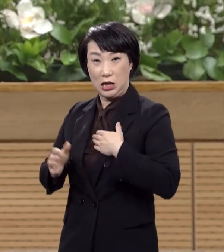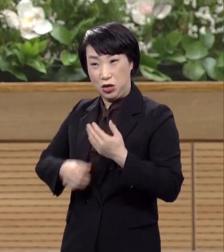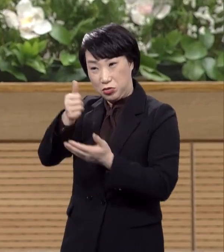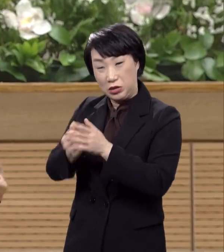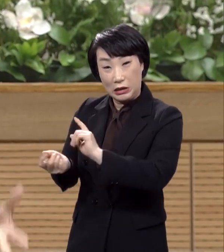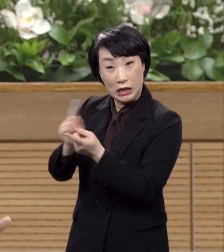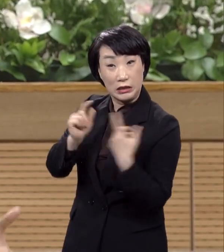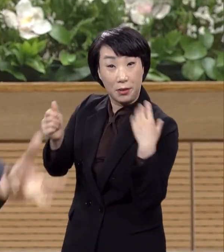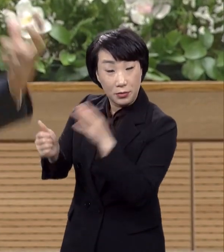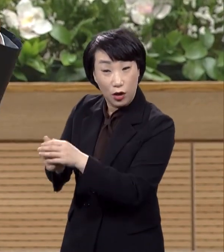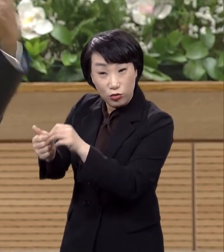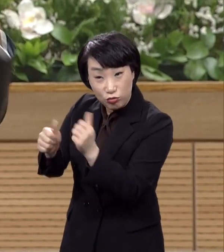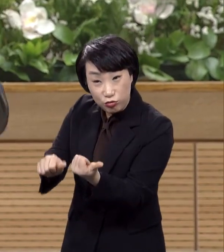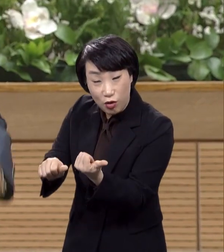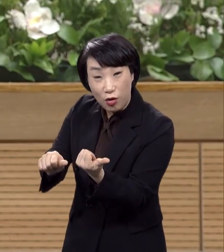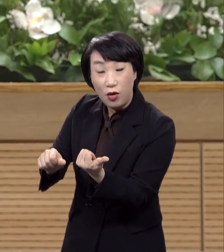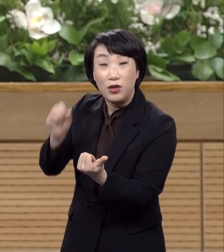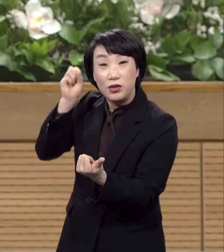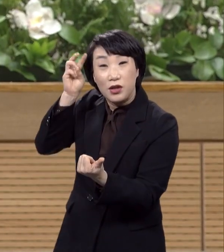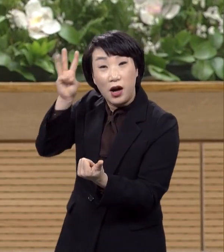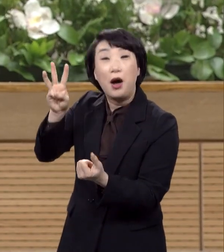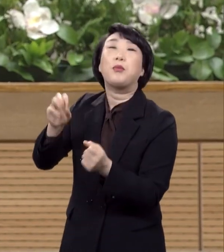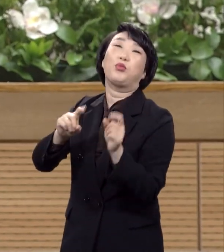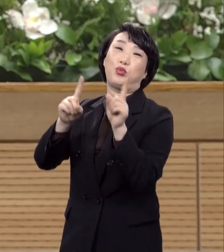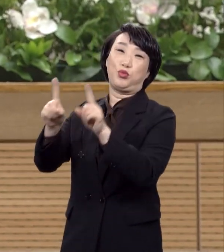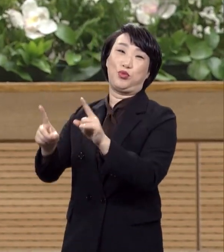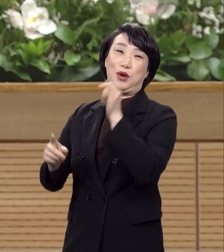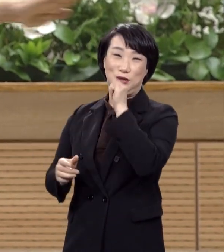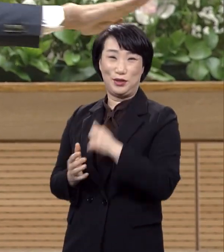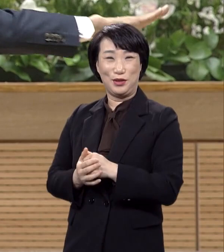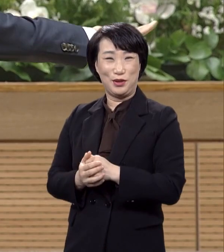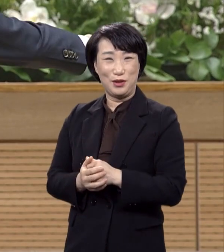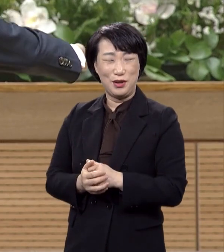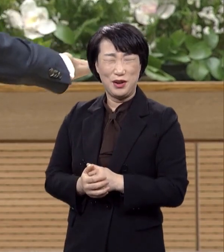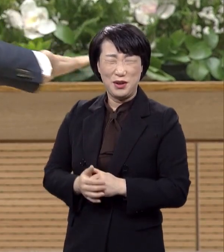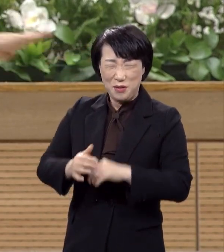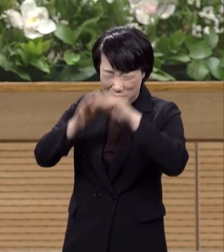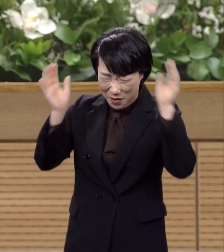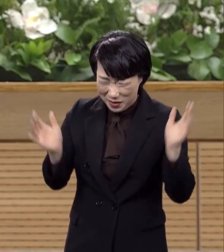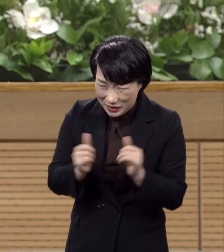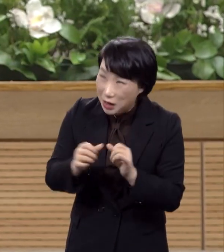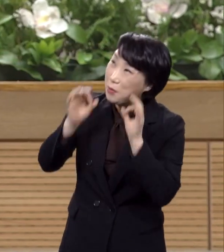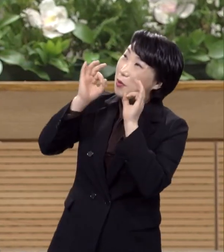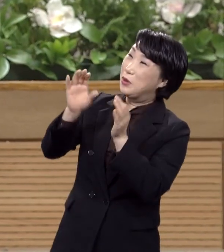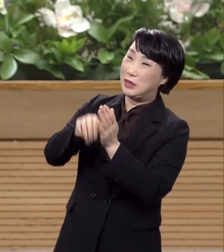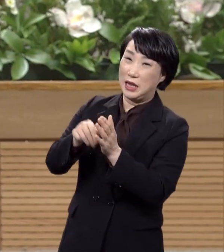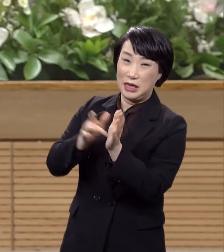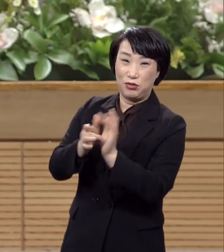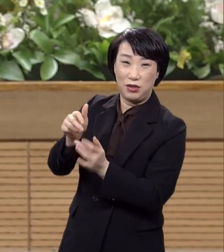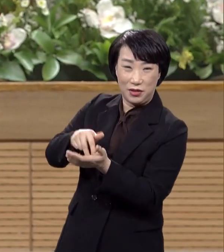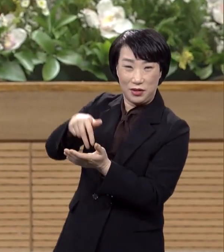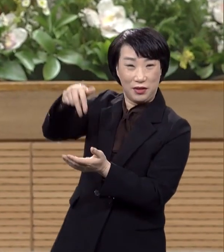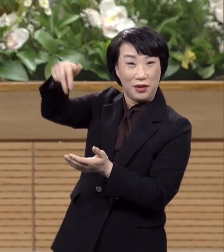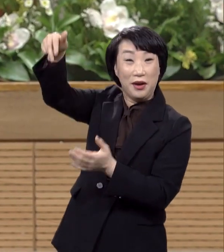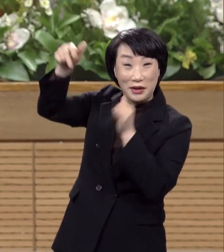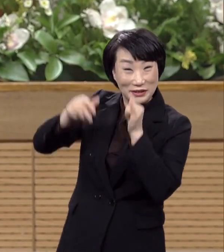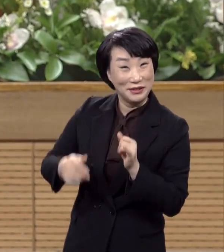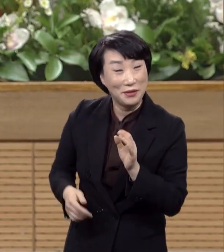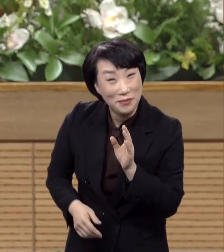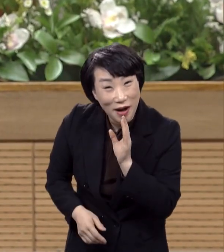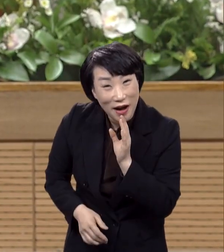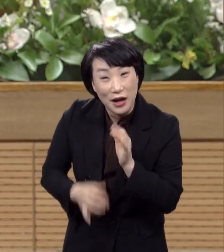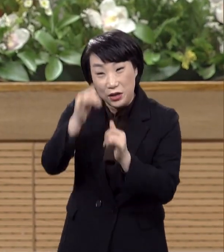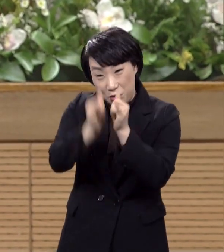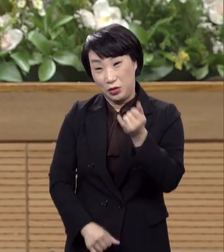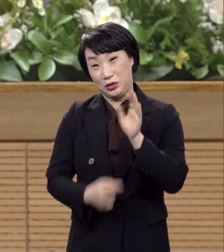담당하고 죽으시고 3일 만에 부활하셔서 만천하에 보는 앞에서 승천하셨다 이 말이에요.